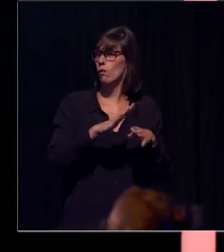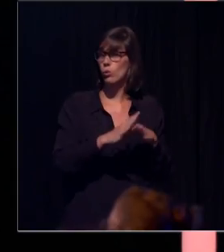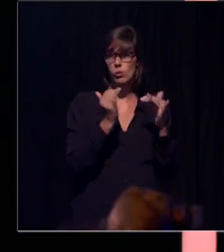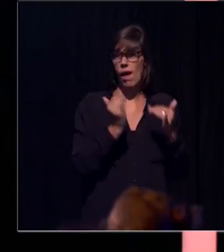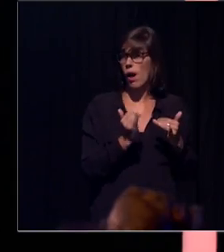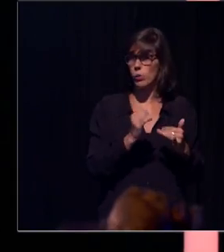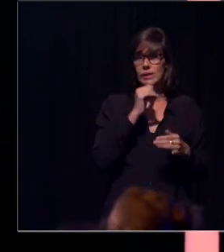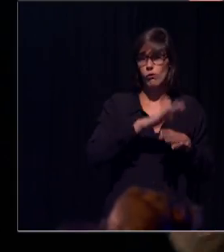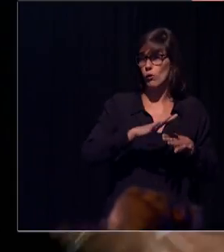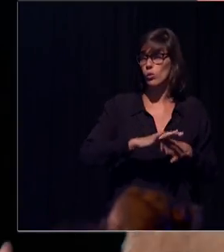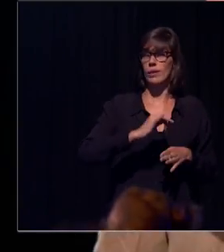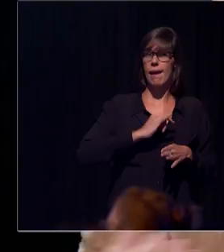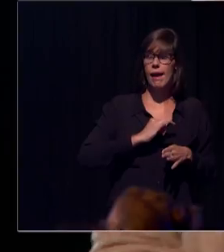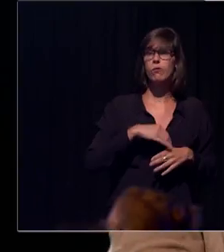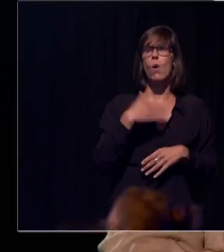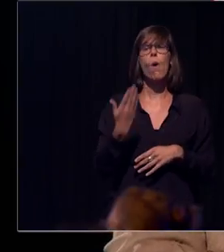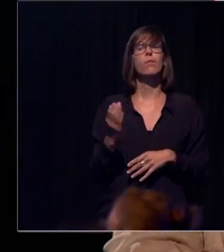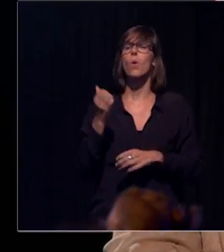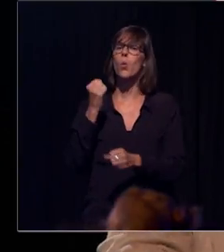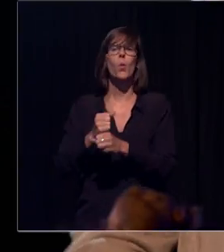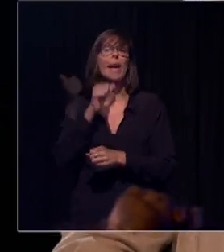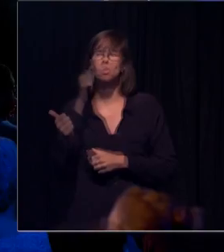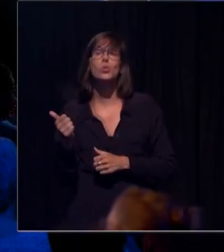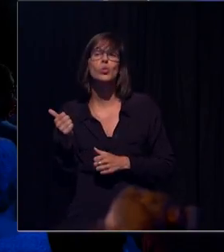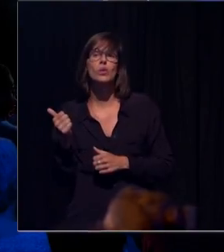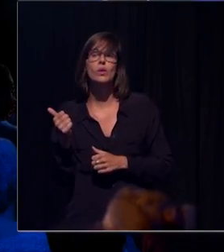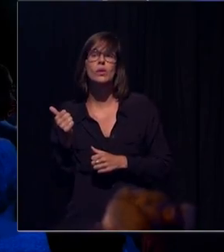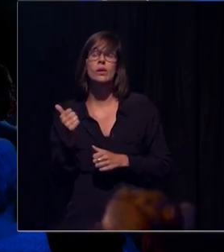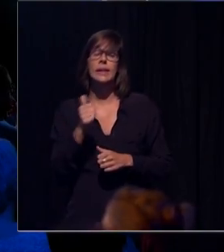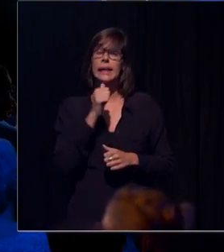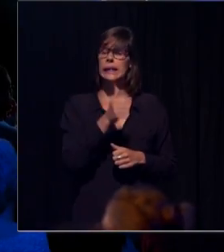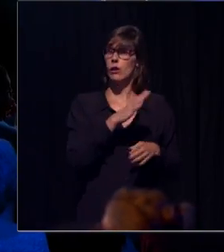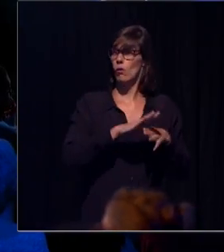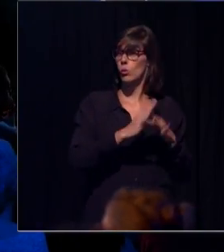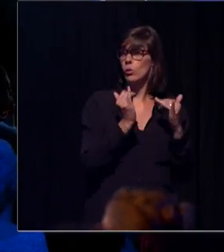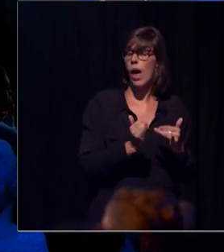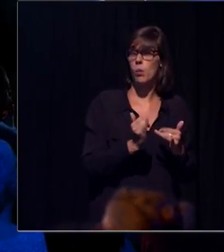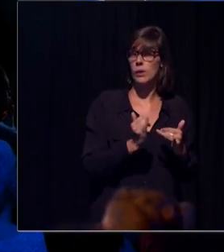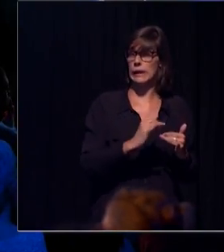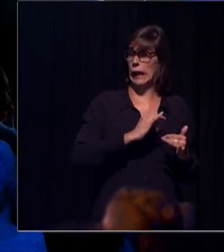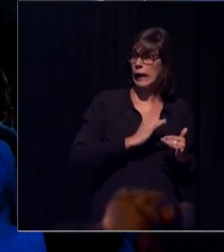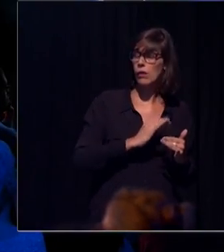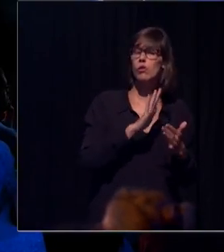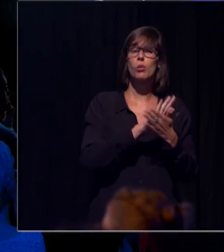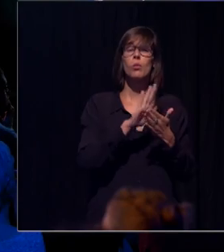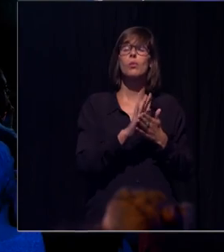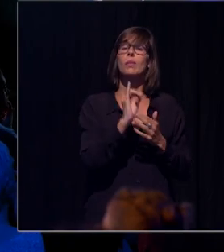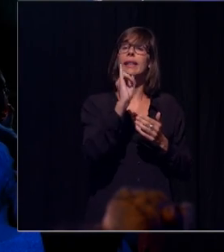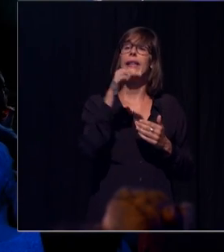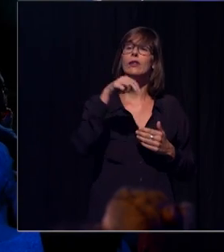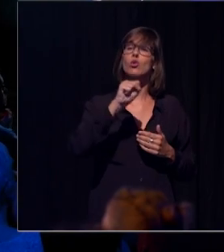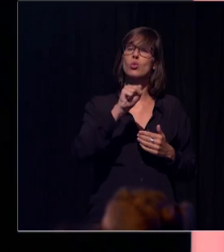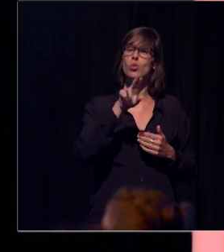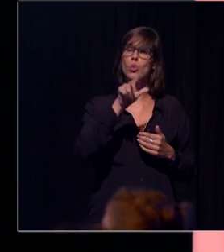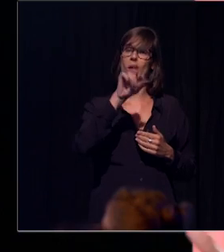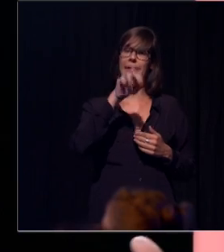is, ofwel zijn werk niet goed kan doen. Niet meer genoeg aanwezig is, bijvoorbeeld... Insuline wordt typisch